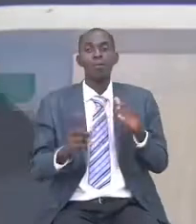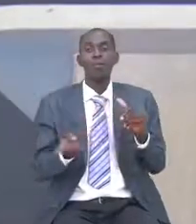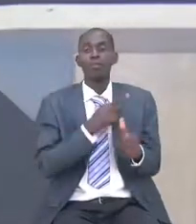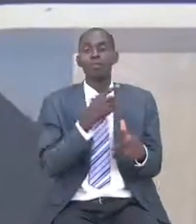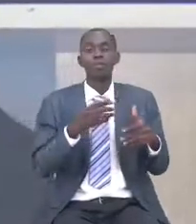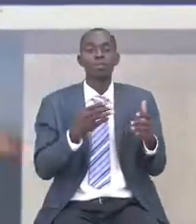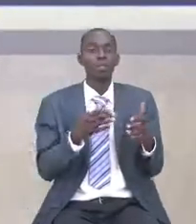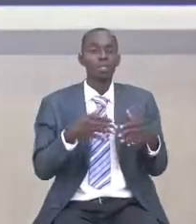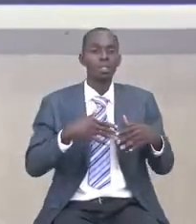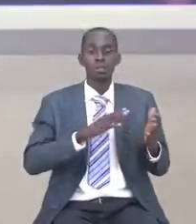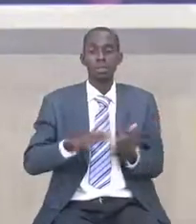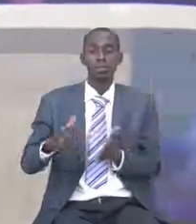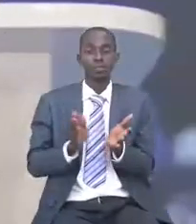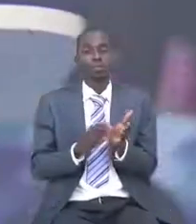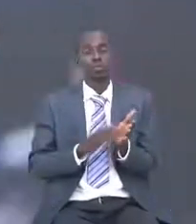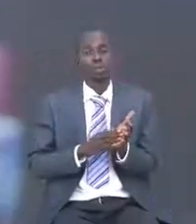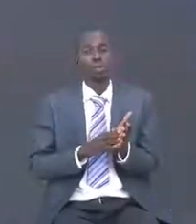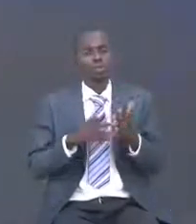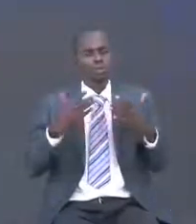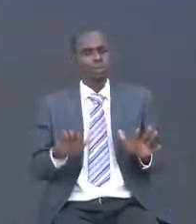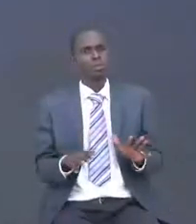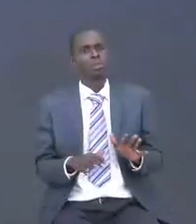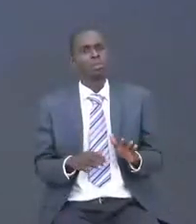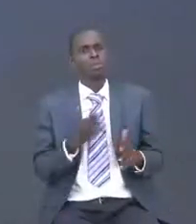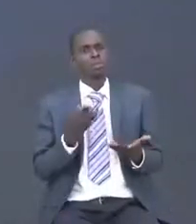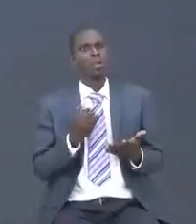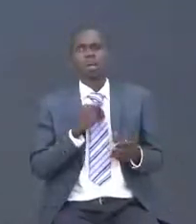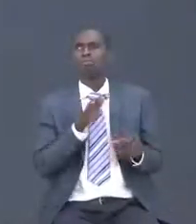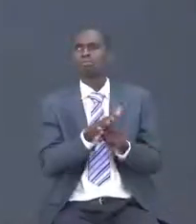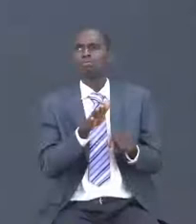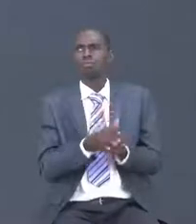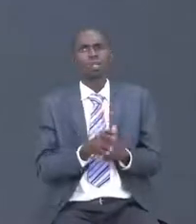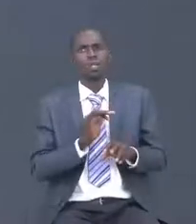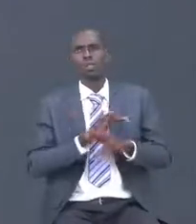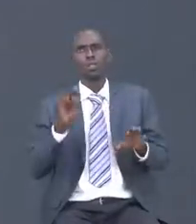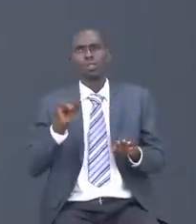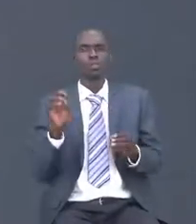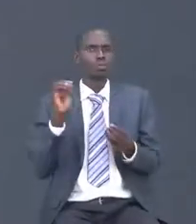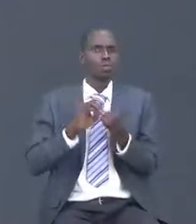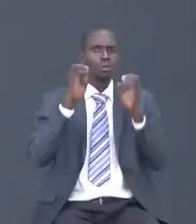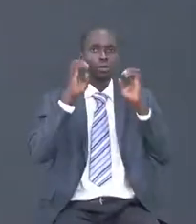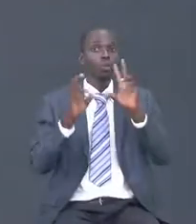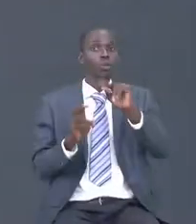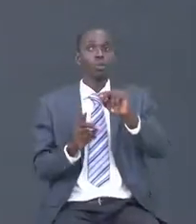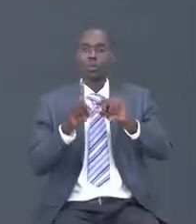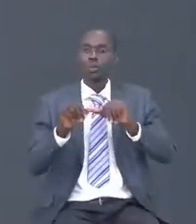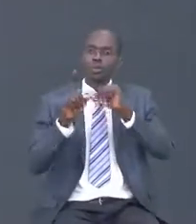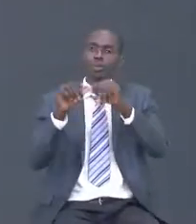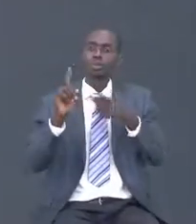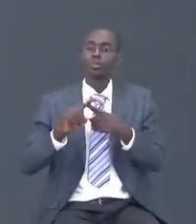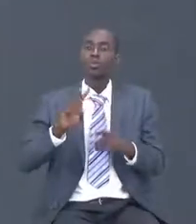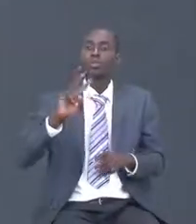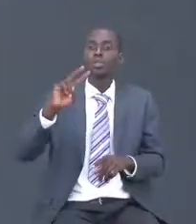primaire, c'est suffisant. J'ai appris suffisamment. Tu continues à chercher, à viser. Après le cours secondaire, tu ne diras